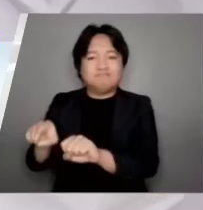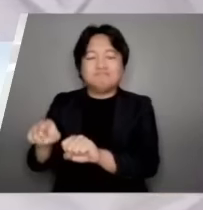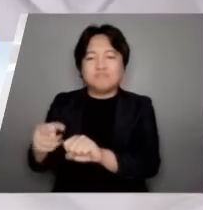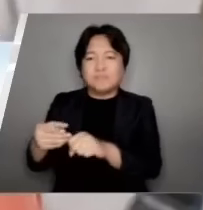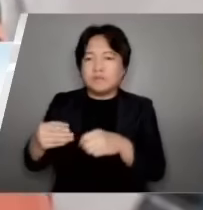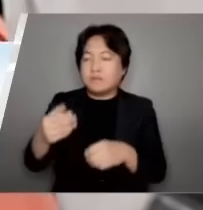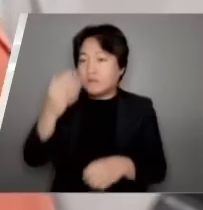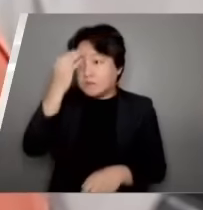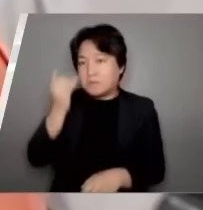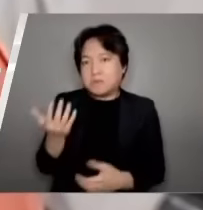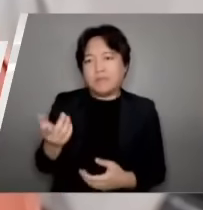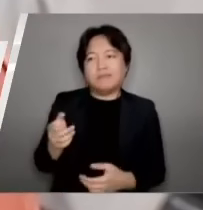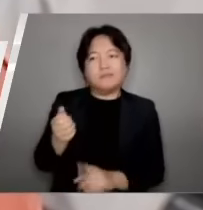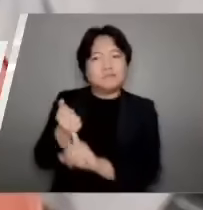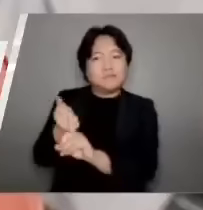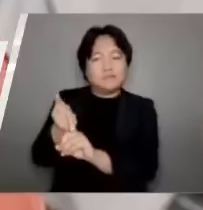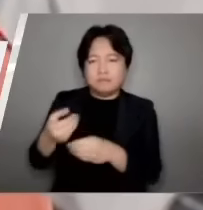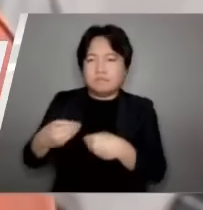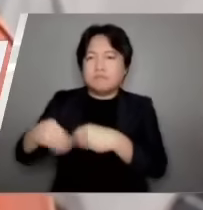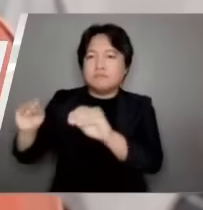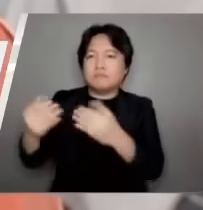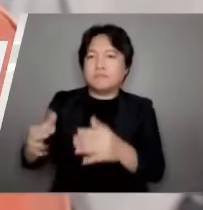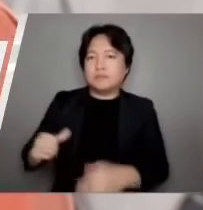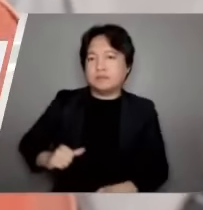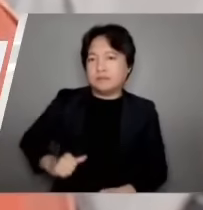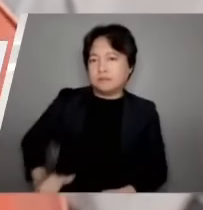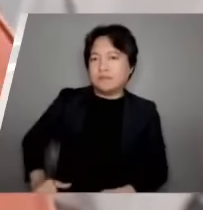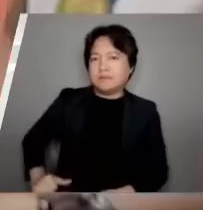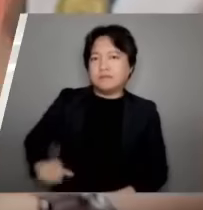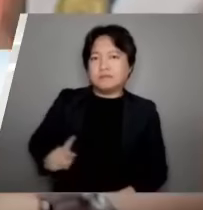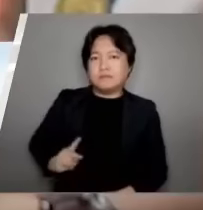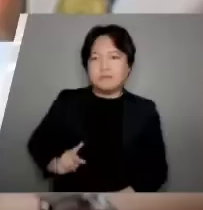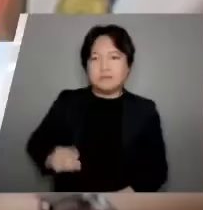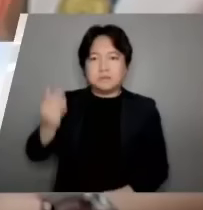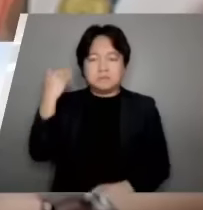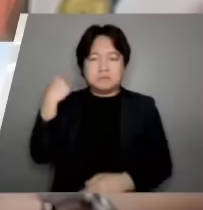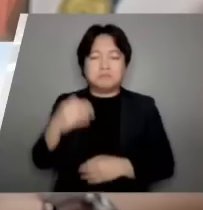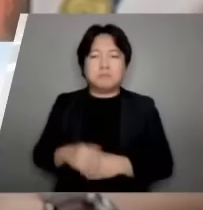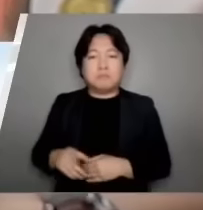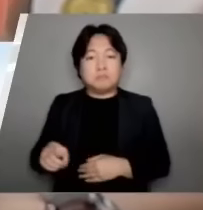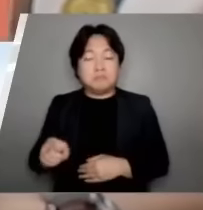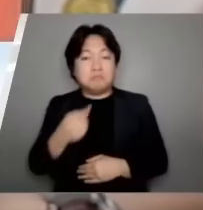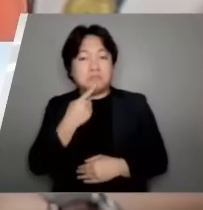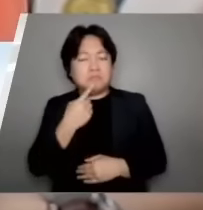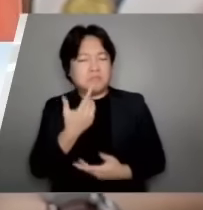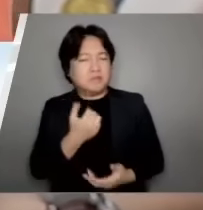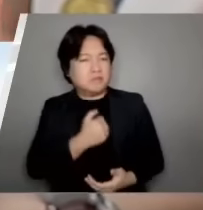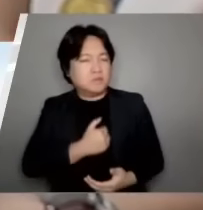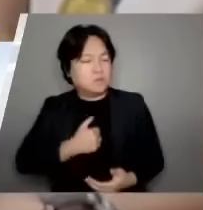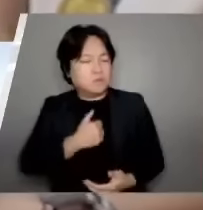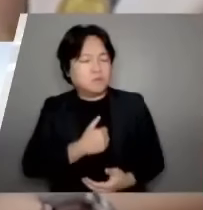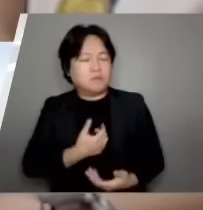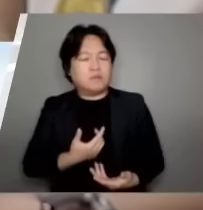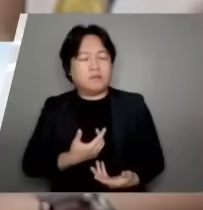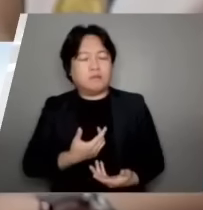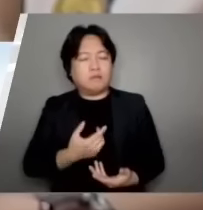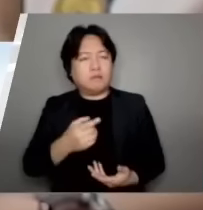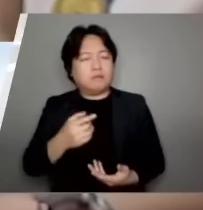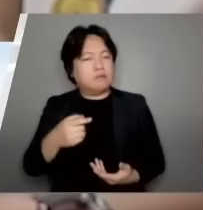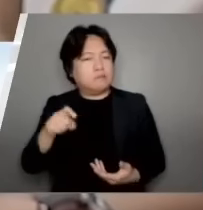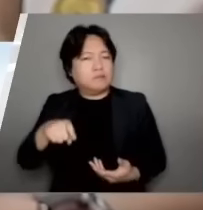sa maoperahan. Nanggal po ito sa amin. Kaya napaniwala po kami. May pagsisisiman po ako pero ang tiniglang ko na lang po din is para po